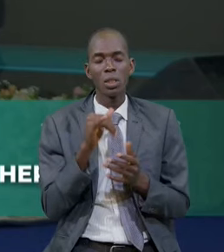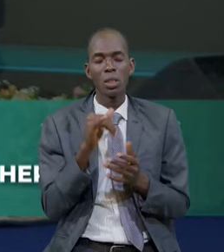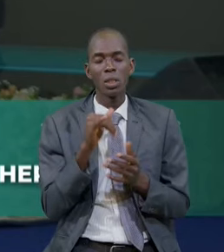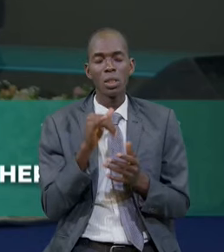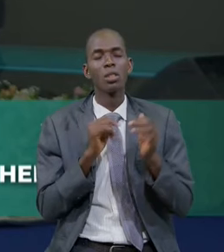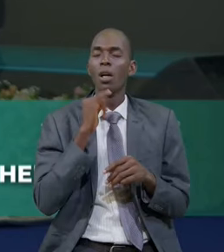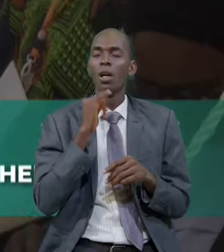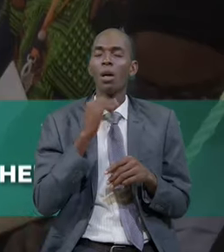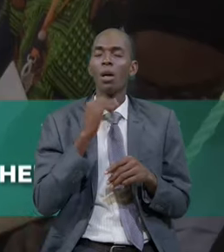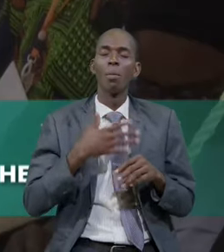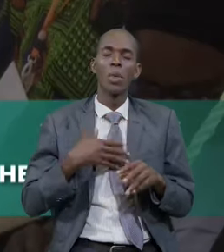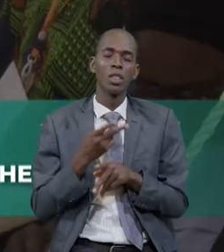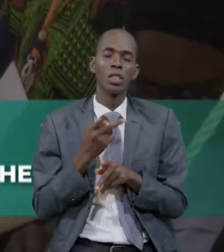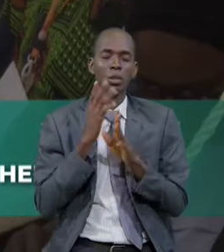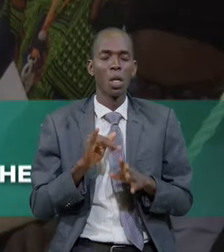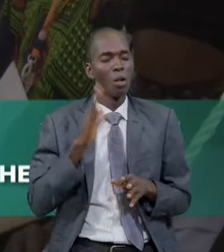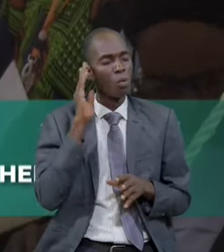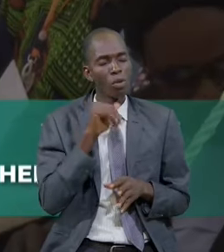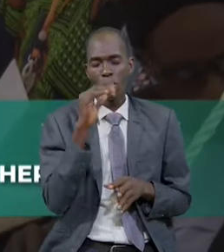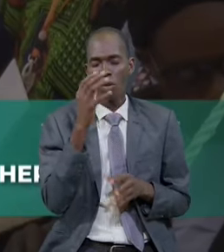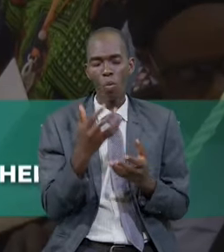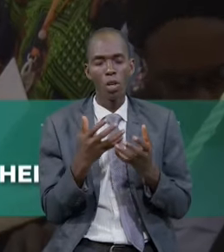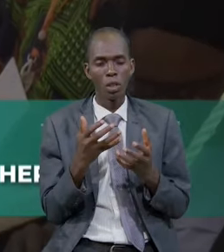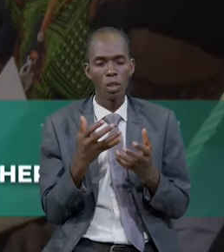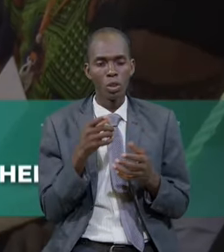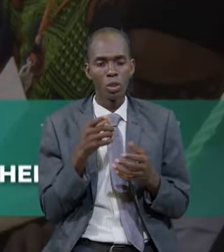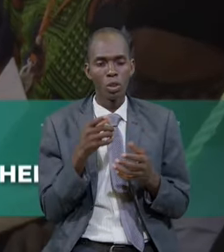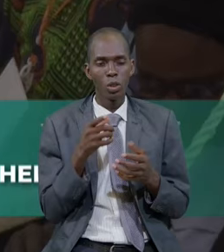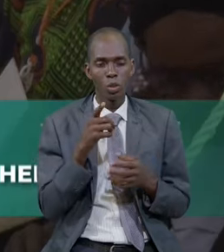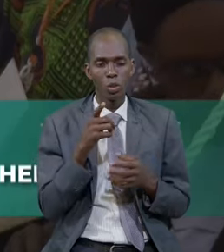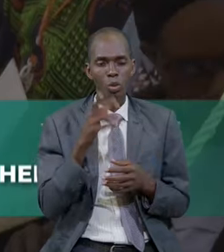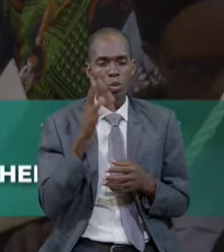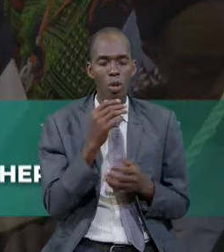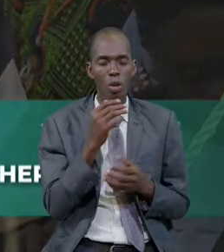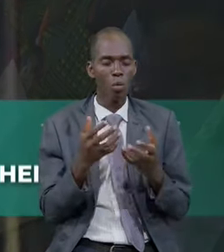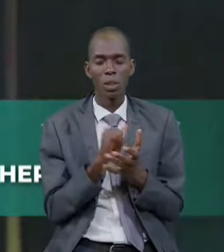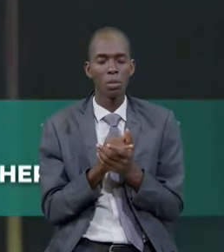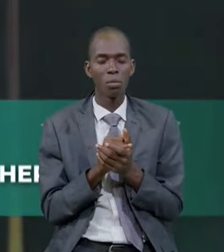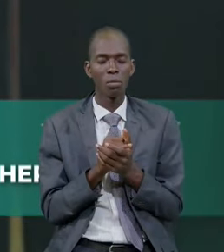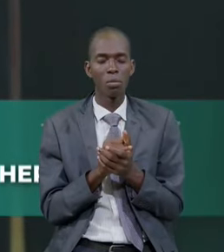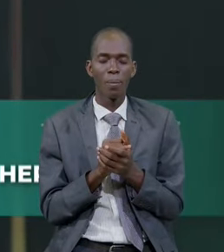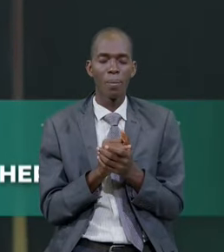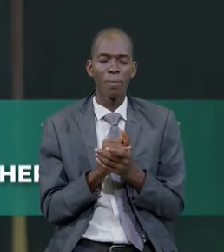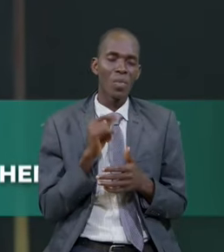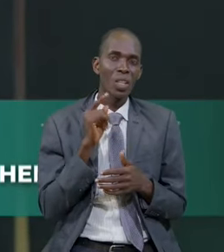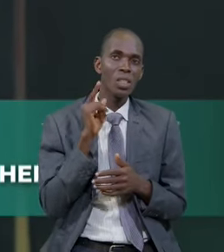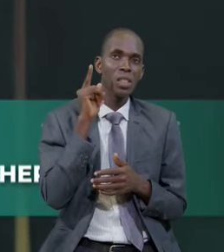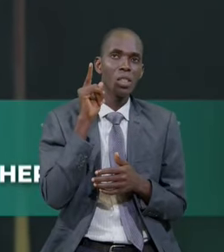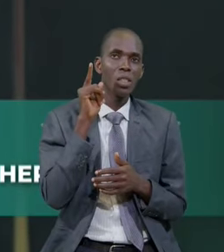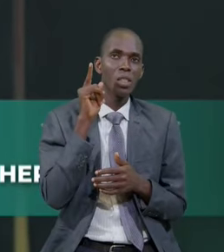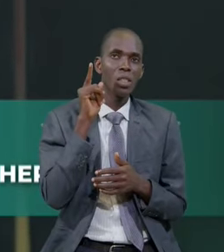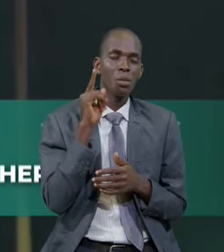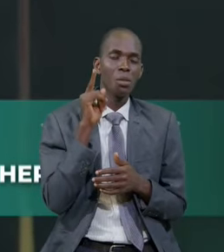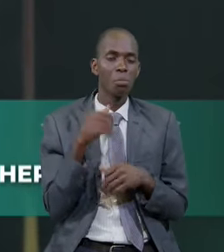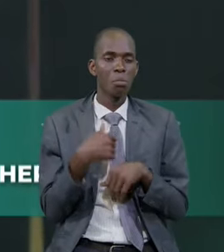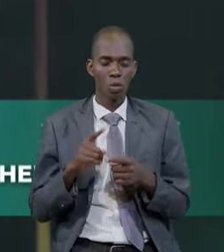rien. Tu ne manqueras de rien. Voyez le verset 2 de Psaume 23. Psaume 23, verset 2, me fait reposer